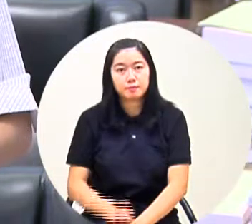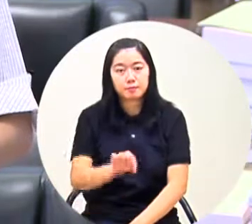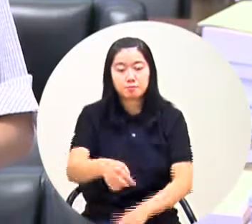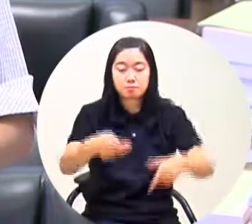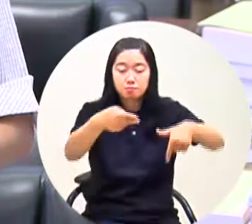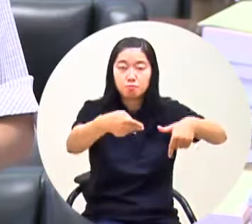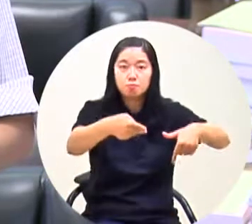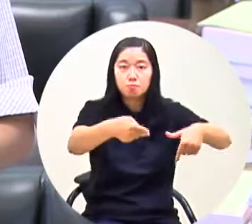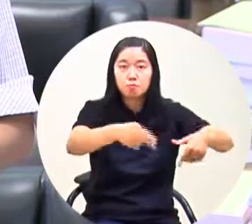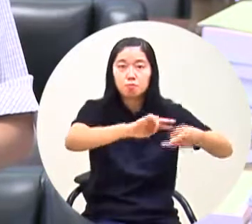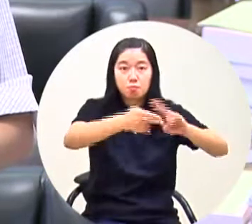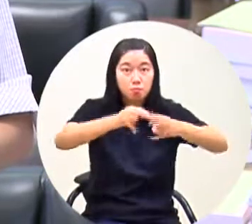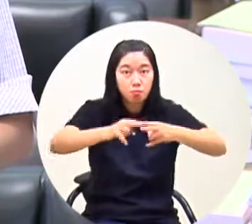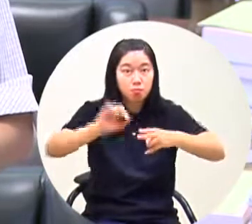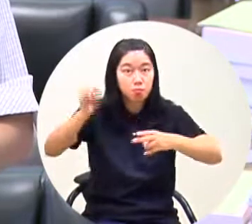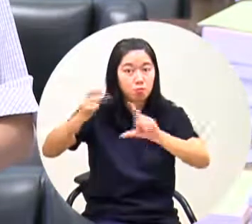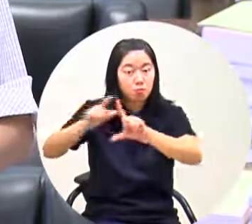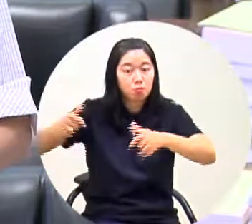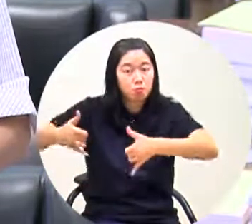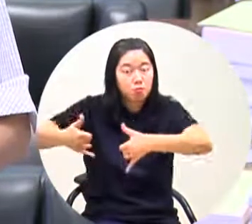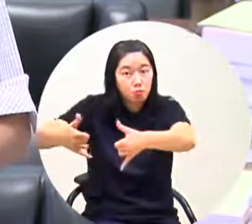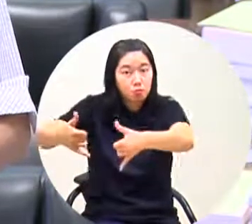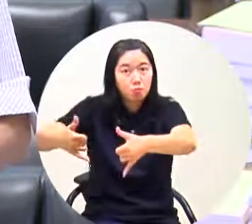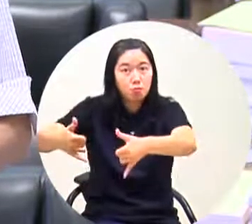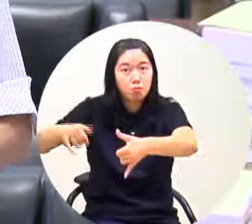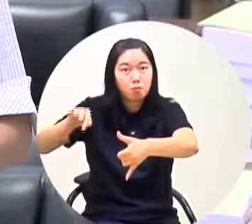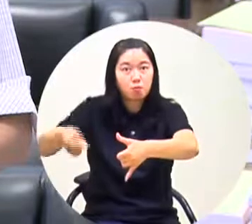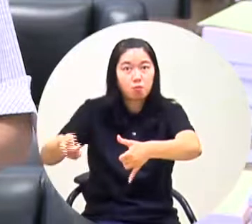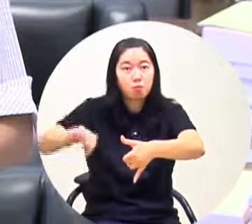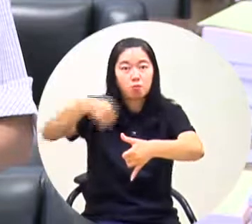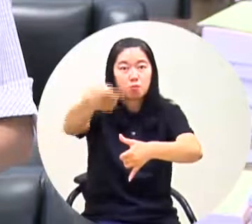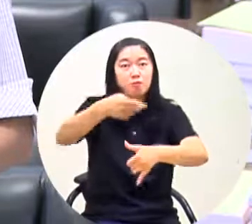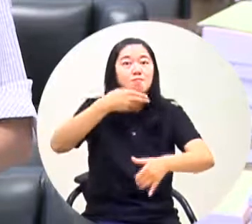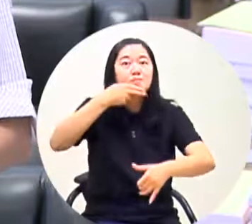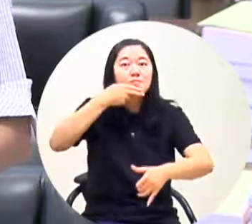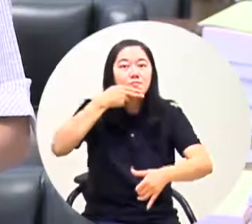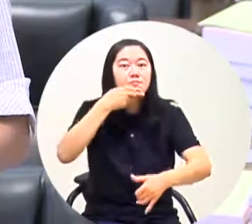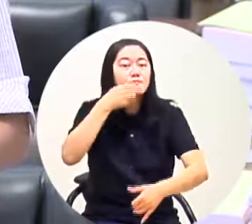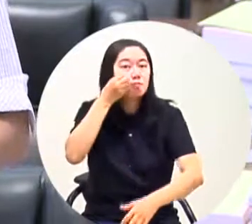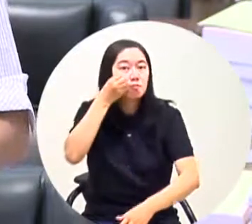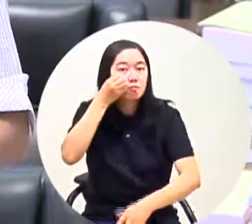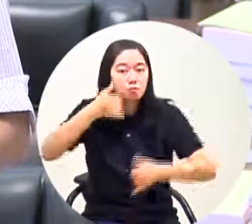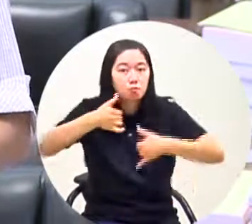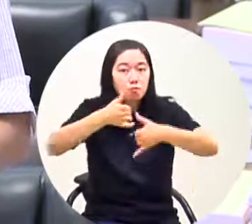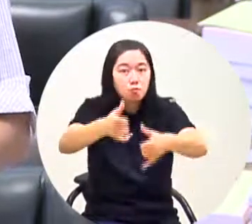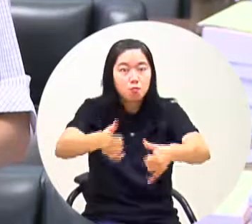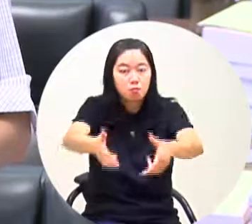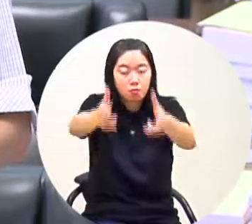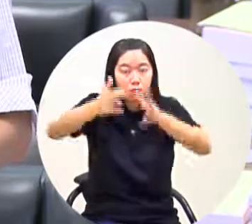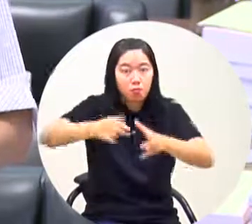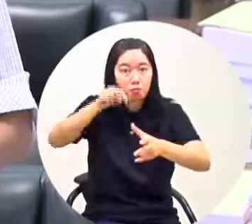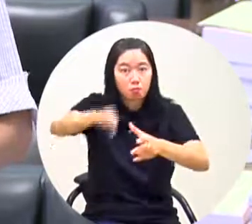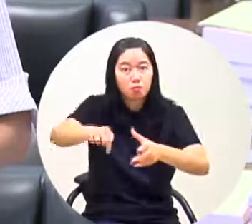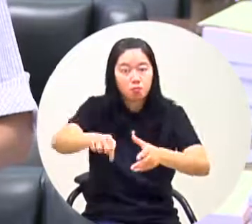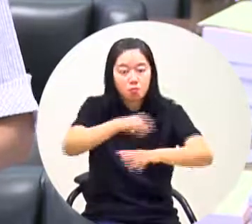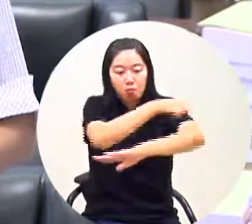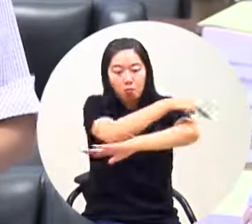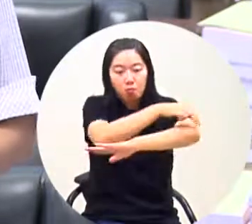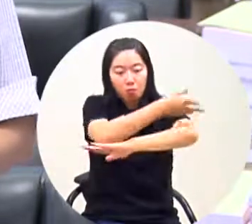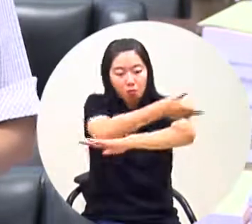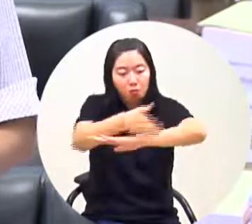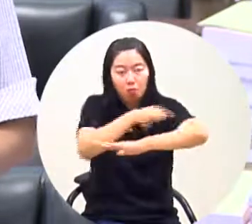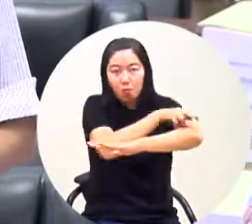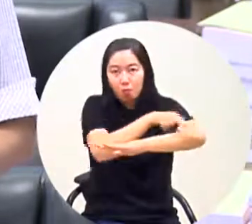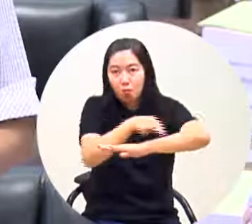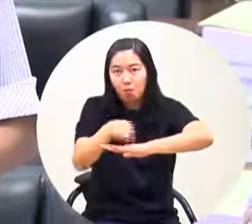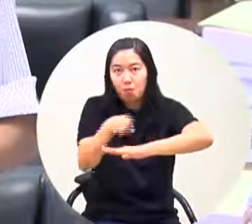一个义大路的仁义桥至成官路的仁武桥之间哈，整条溪可以说都受到非常